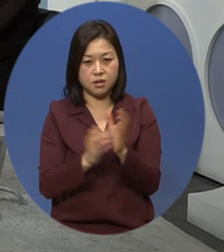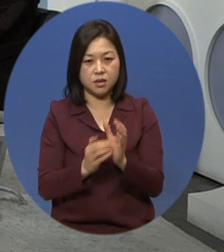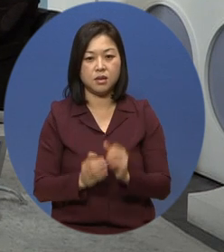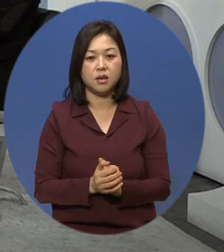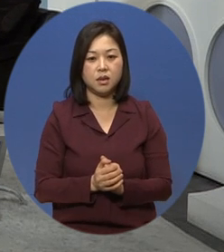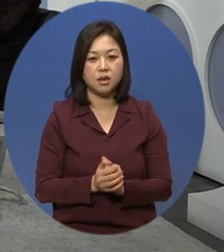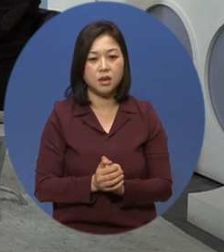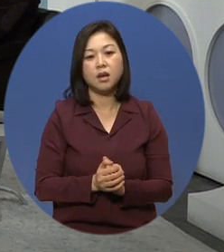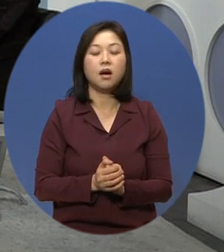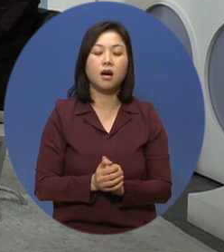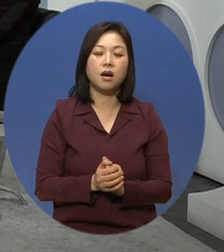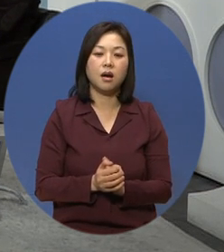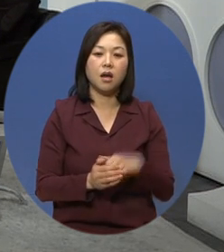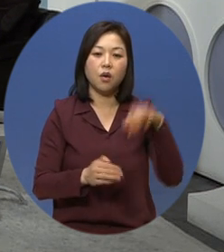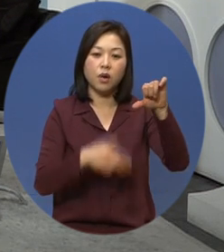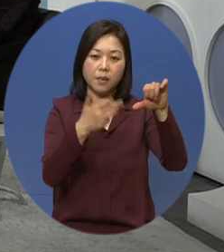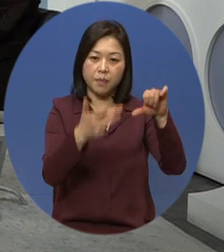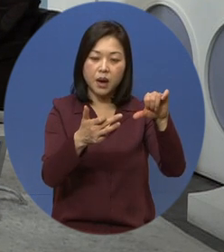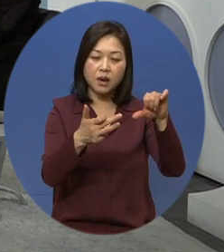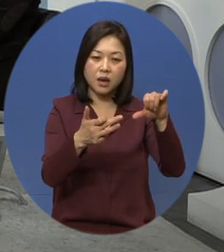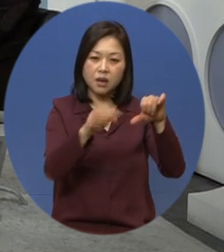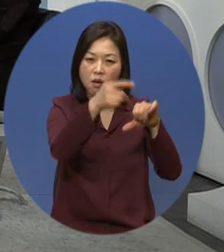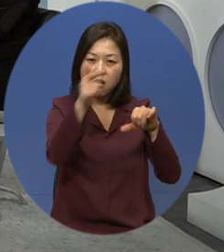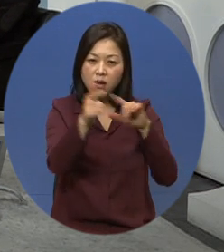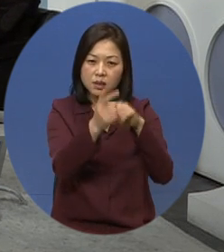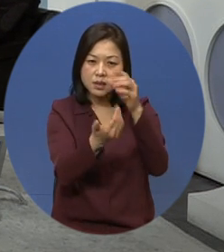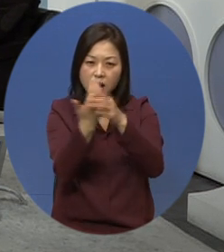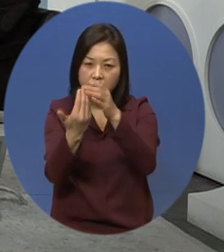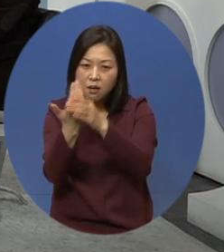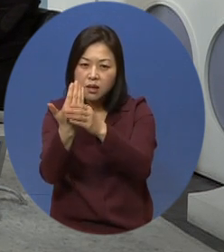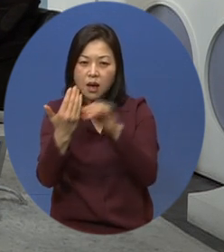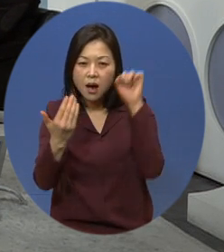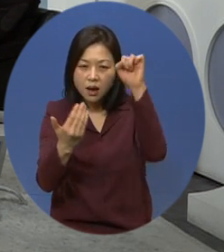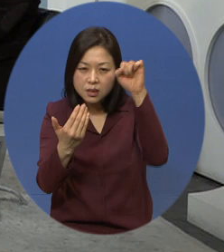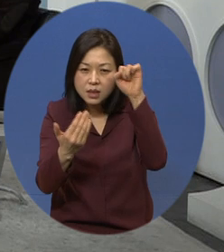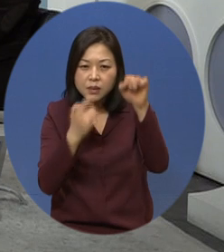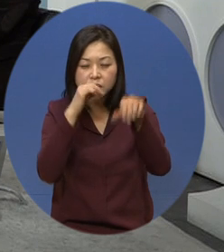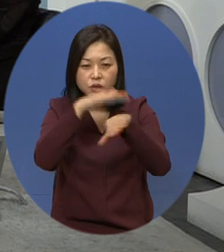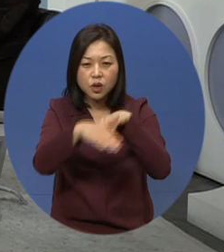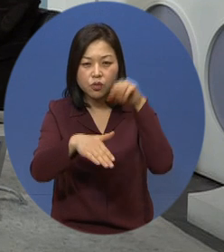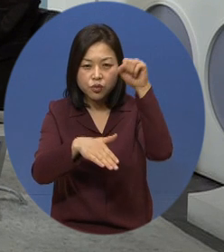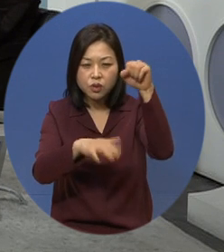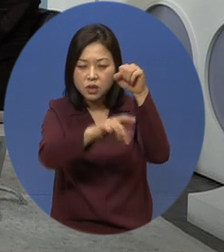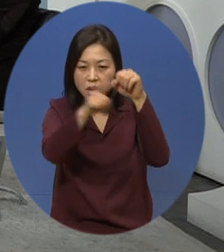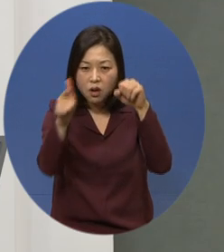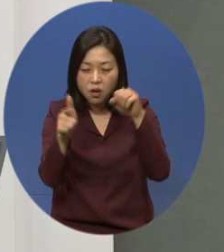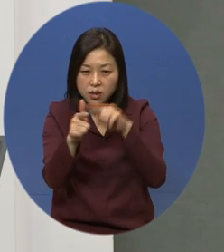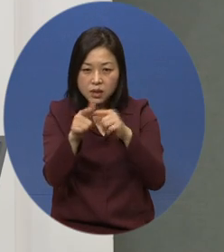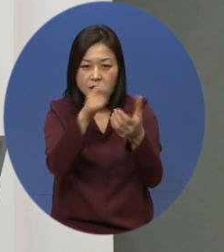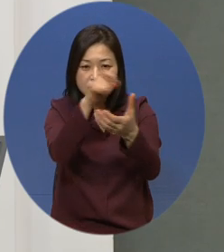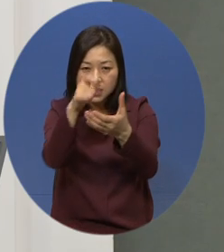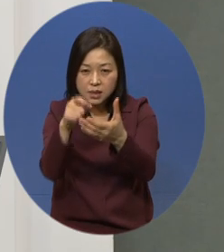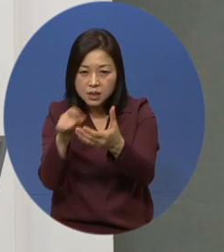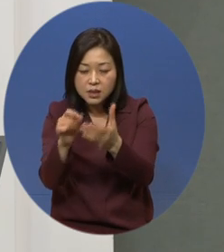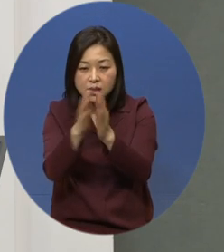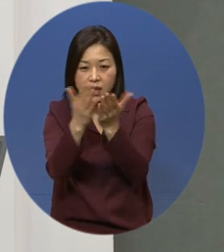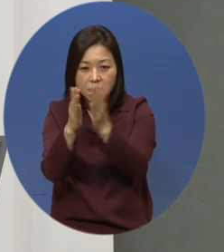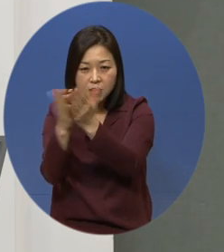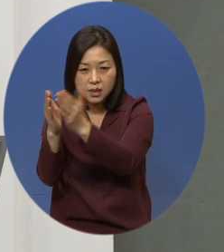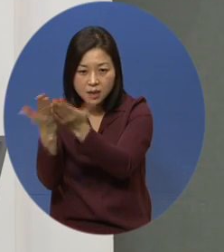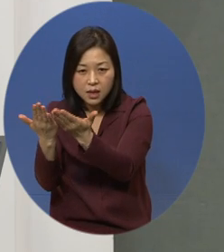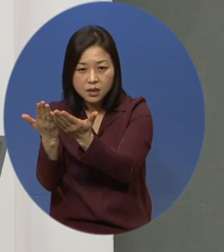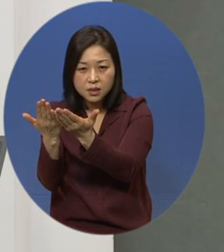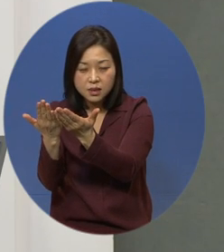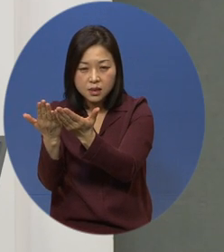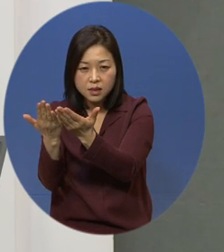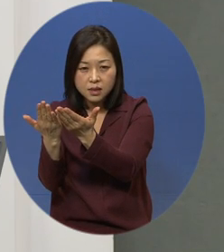여기저기에 그 5.18 참상 항쟁 민주화운동 뭐 이런 것을 에 집필한